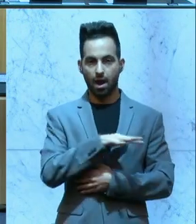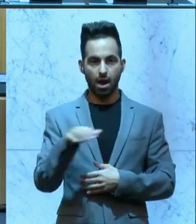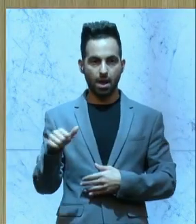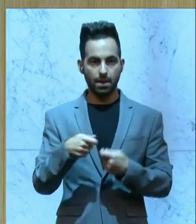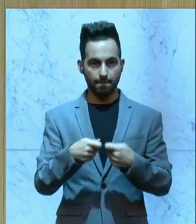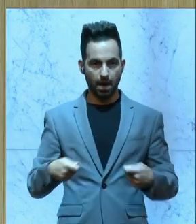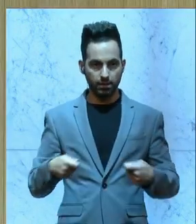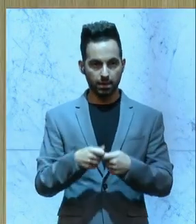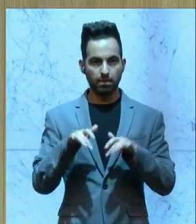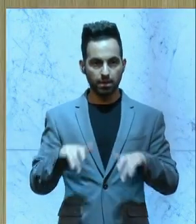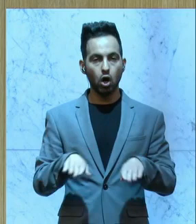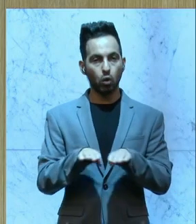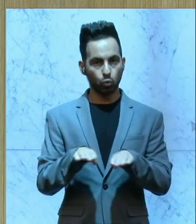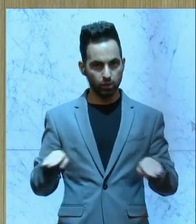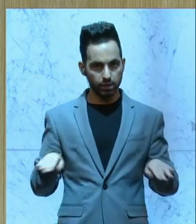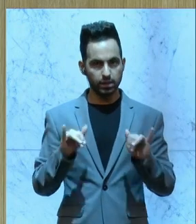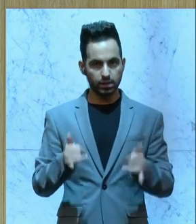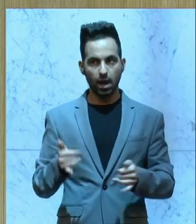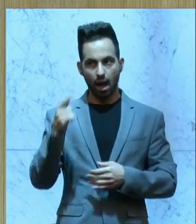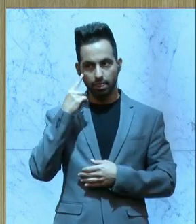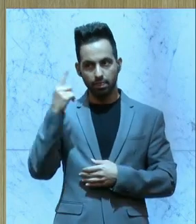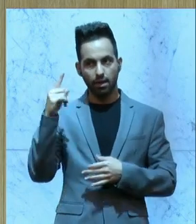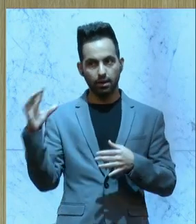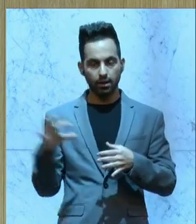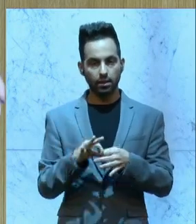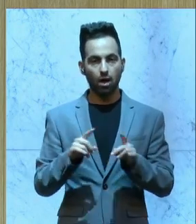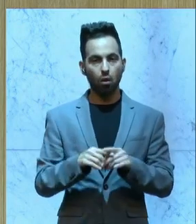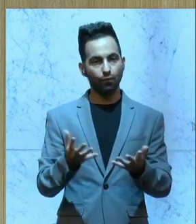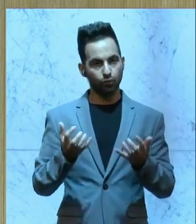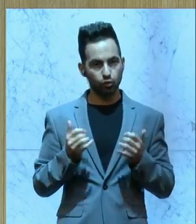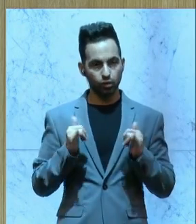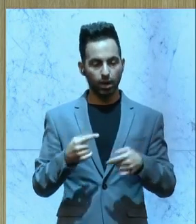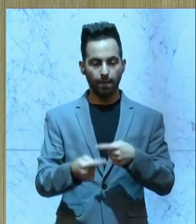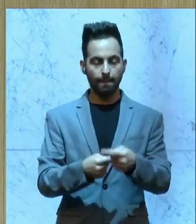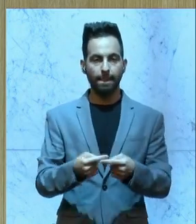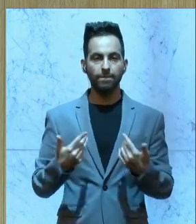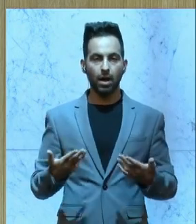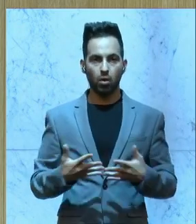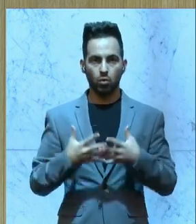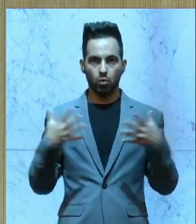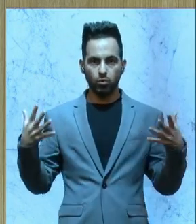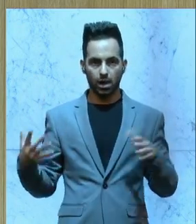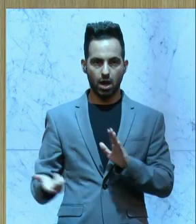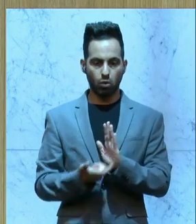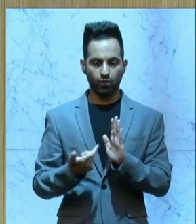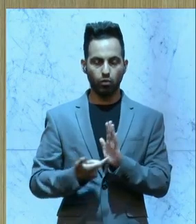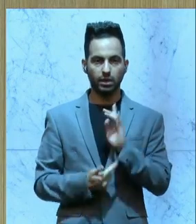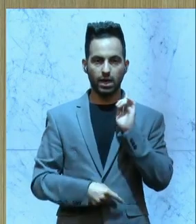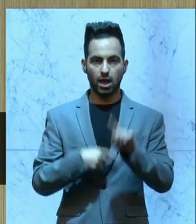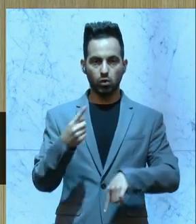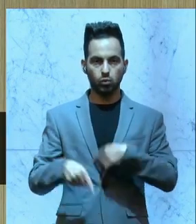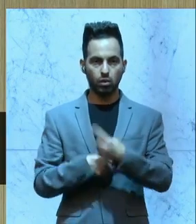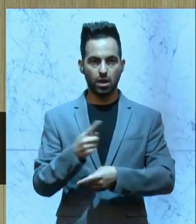sind alle Maßnahmen grundsätzlich anzudenken und wünschenswert, die dazu führen, dass wir diese Riesenherausforderung, eine Generationenherausforderung